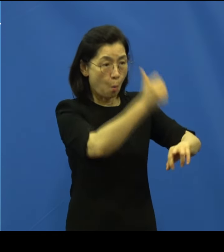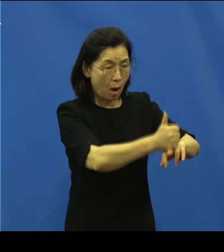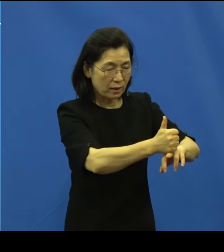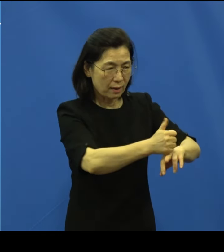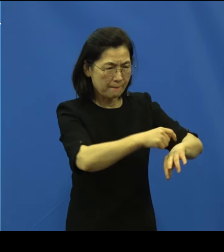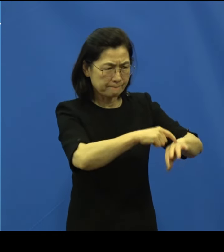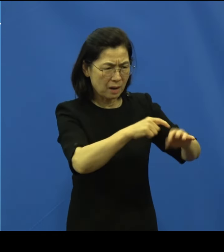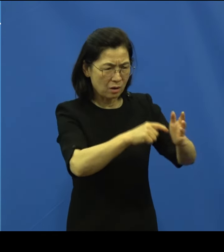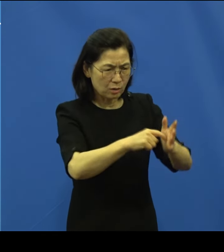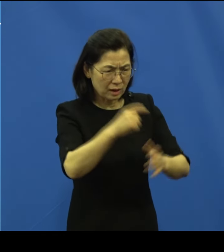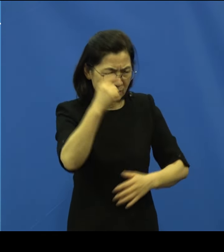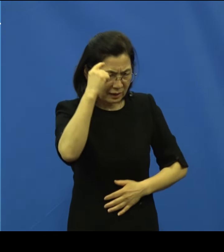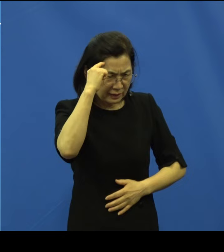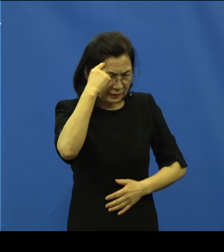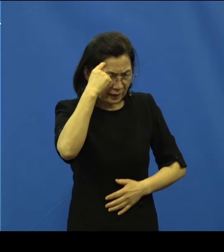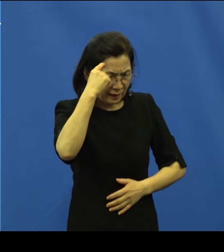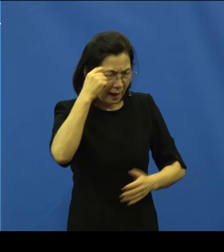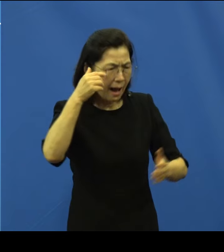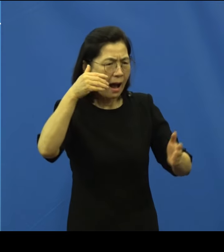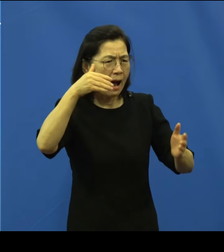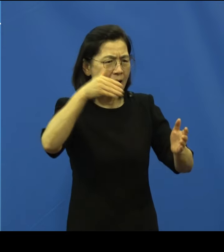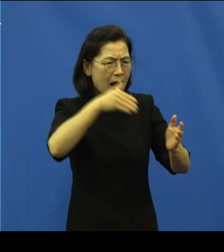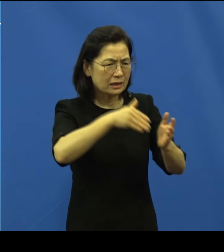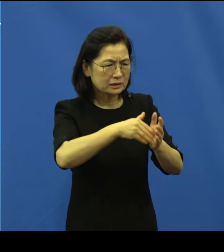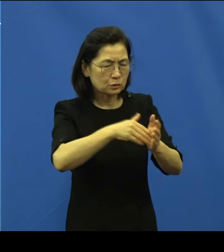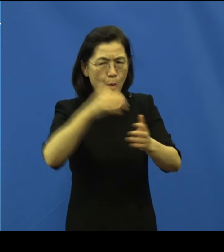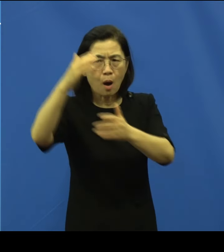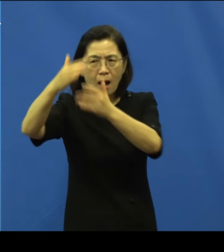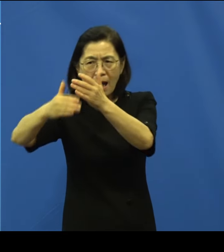있는 것까지도 하나님 다 알고 계시니까